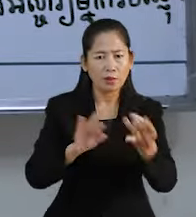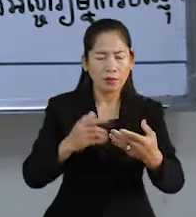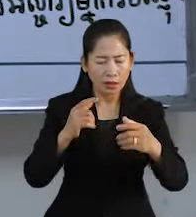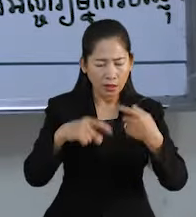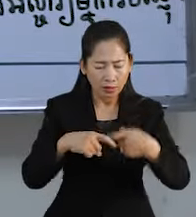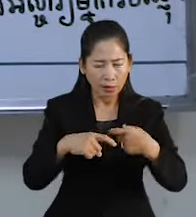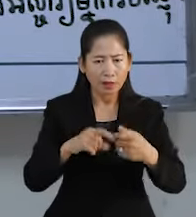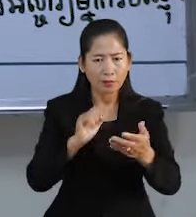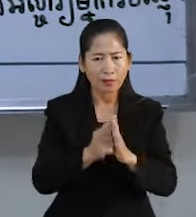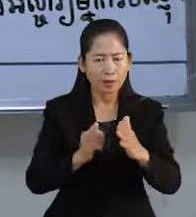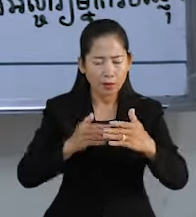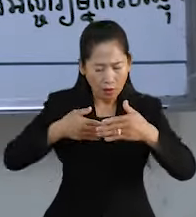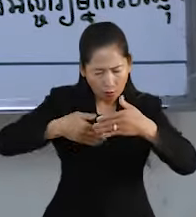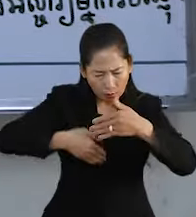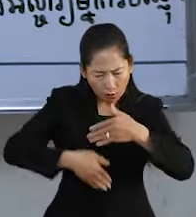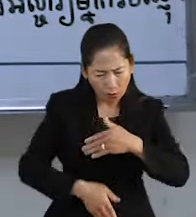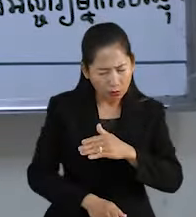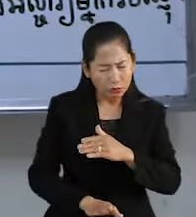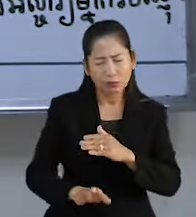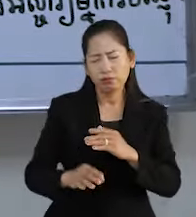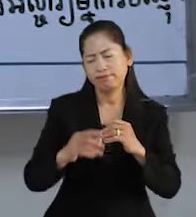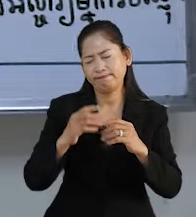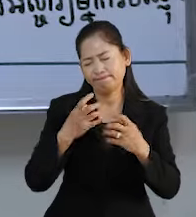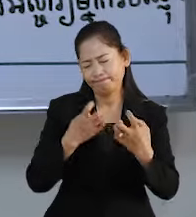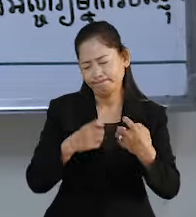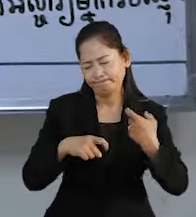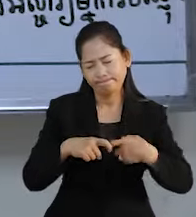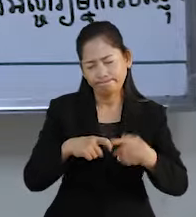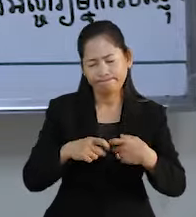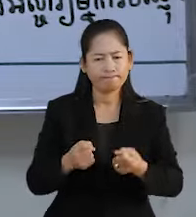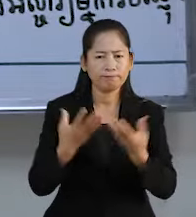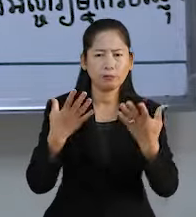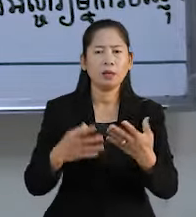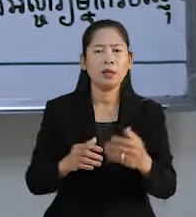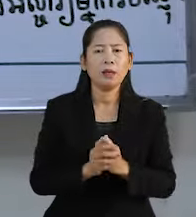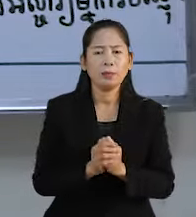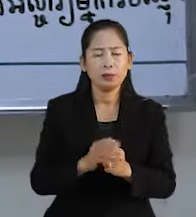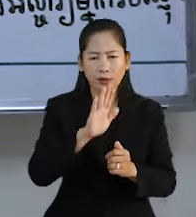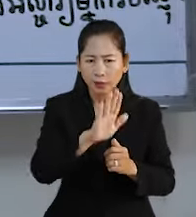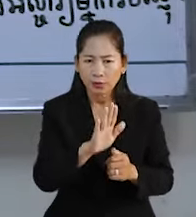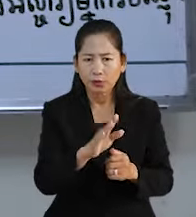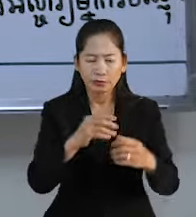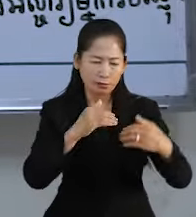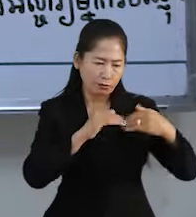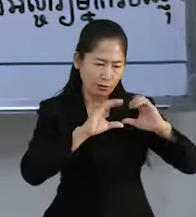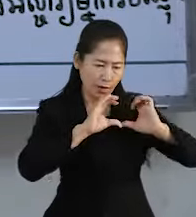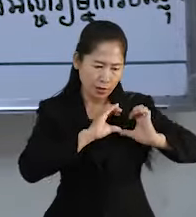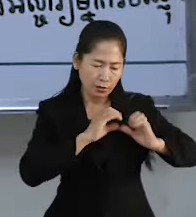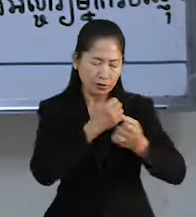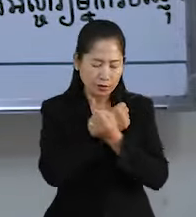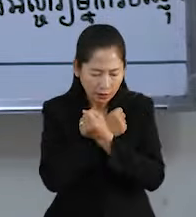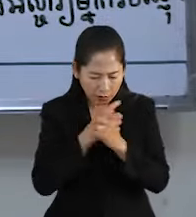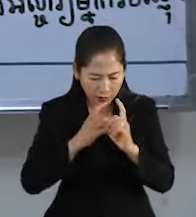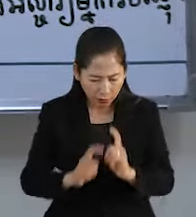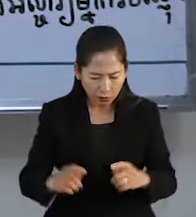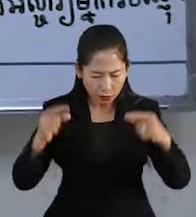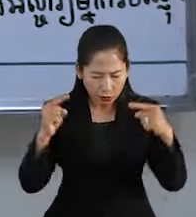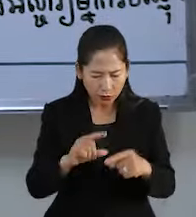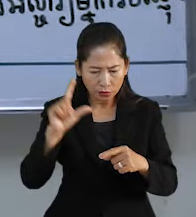ប់យ៉ាងជាពិសេសពេលឆ្លងទន្លេណាកូនណាចាគឺគាត់ប្រឈមមុខមួយគ្រោះថ្នាក់ច្រើនណាស់តែដើម្បីកូនហើយតែបេះដូងស្រឡាញ់កូនចាគឺខិតខំត